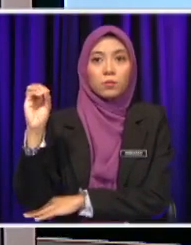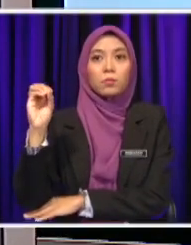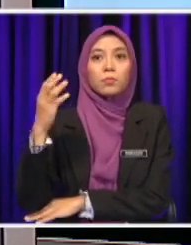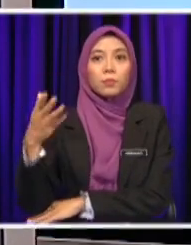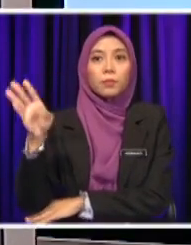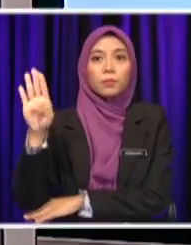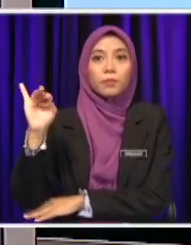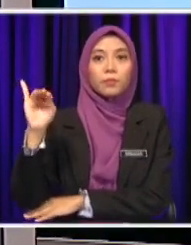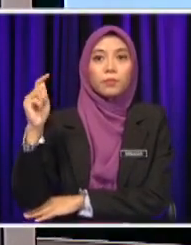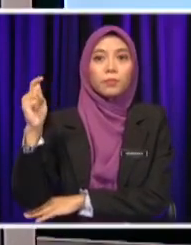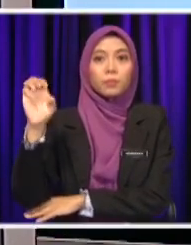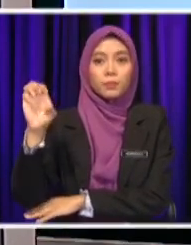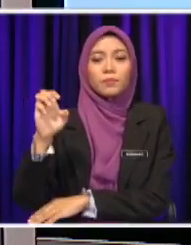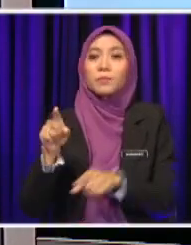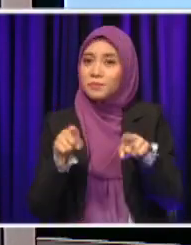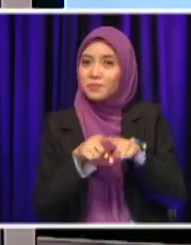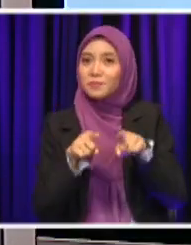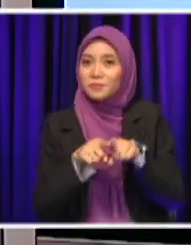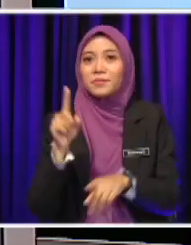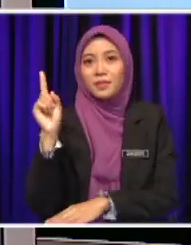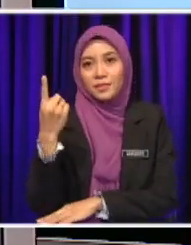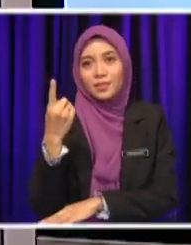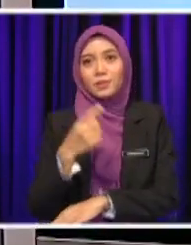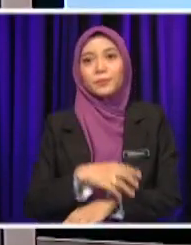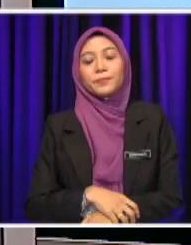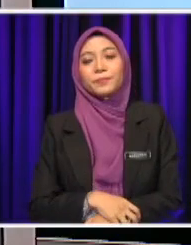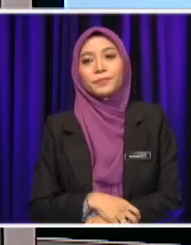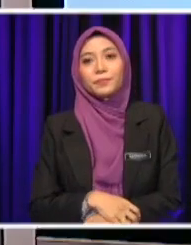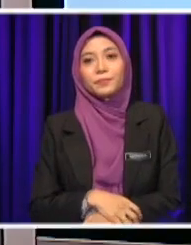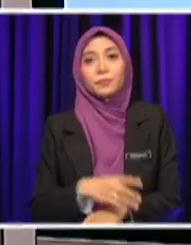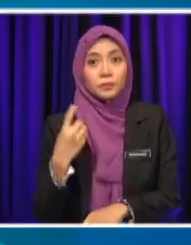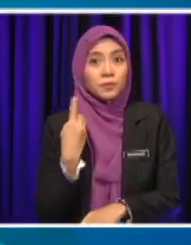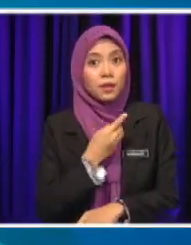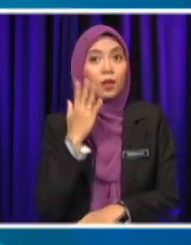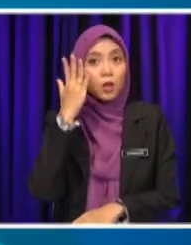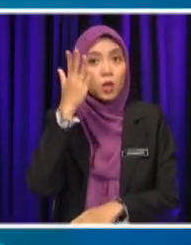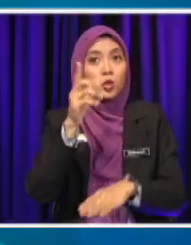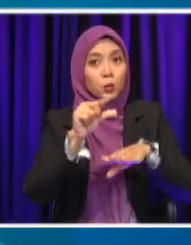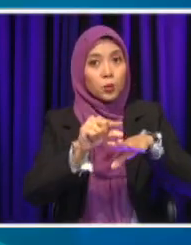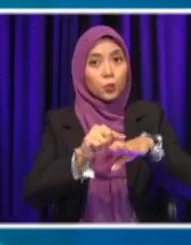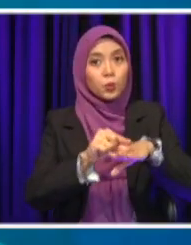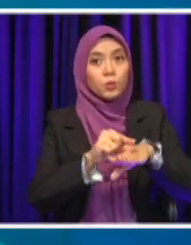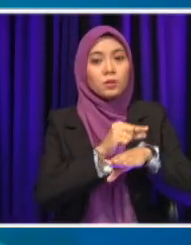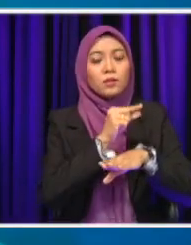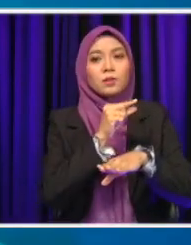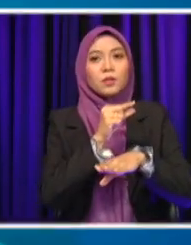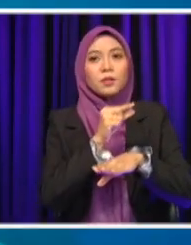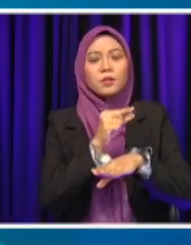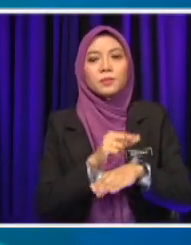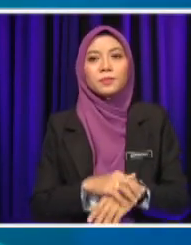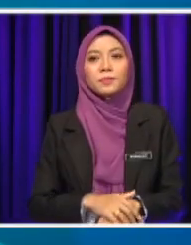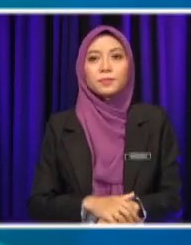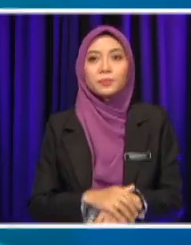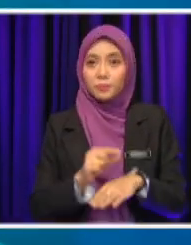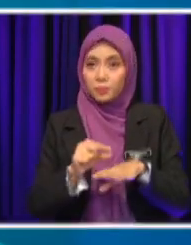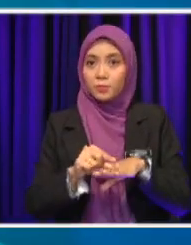pakai mana-mana pun, sama saja sebenarnya Aiman. Okey, untuk Microbit ni kita akan menggunakan MakeCode Aiman, perisian MakeCode.